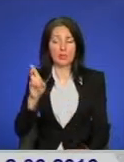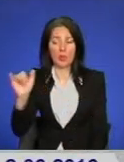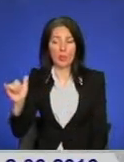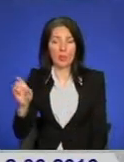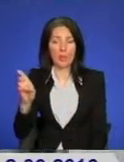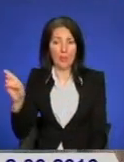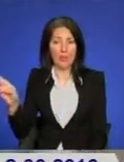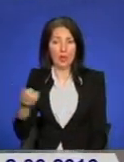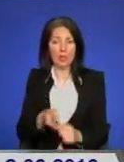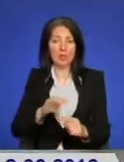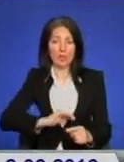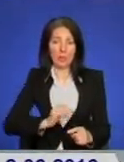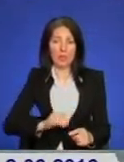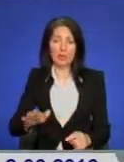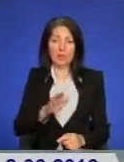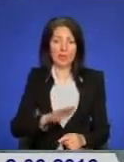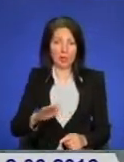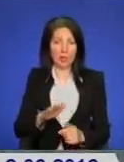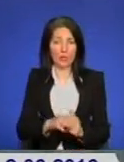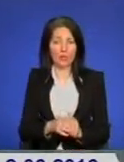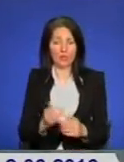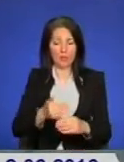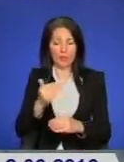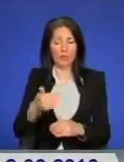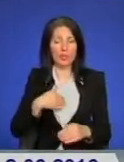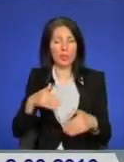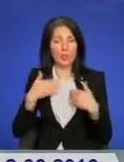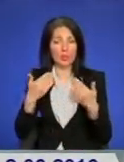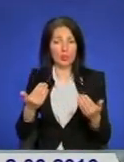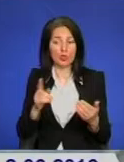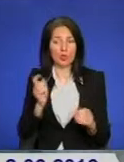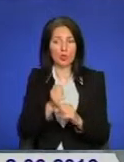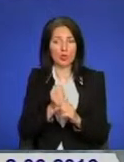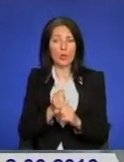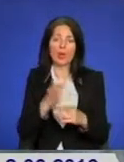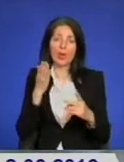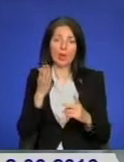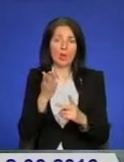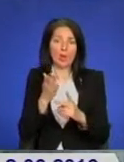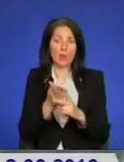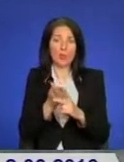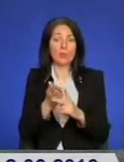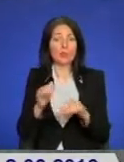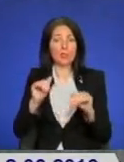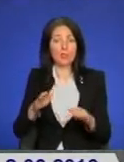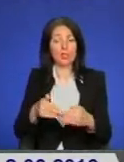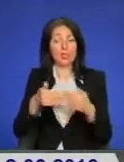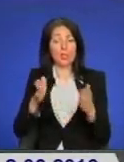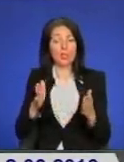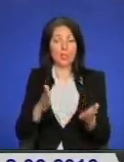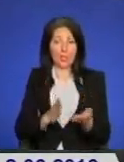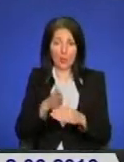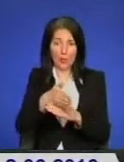територія, ну, там є приватна хата. Пізніше десь звернулися, що зробити компромісне рішення, відкрити прохід.